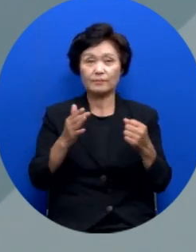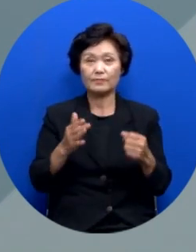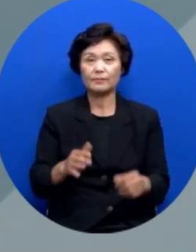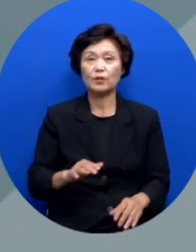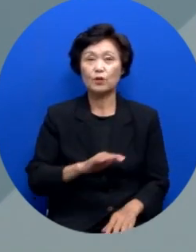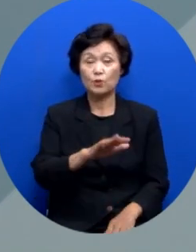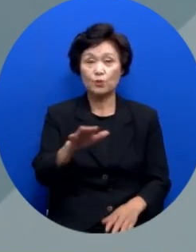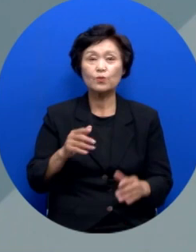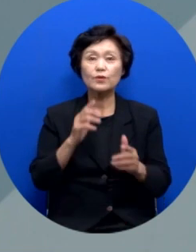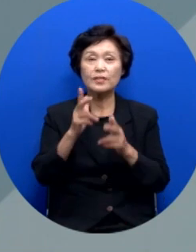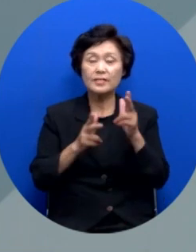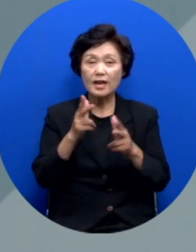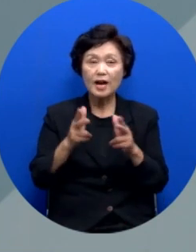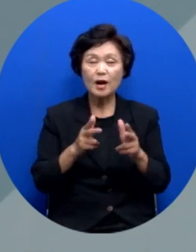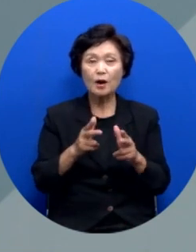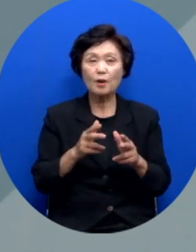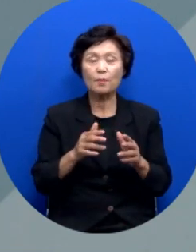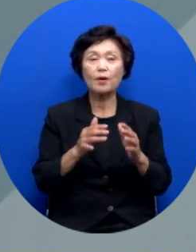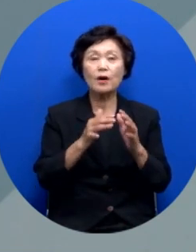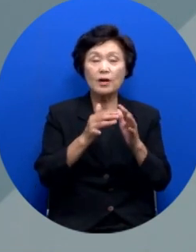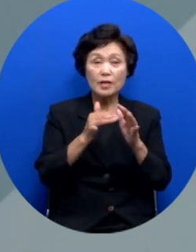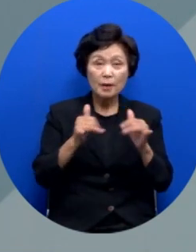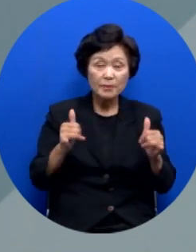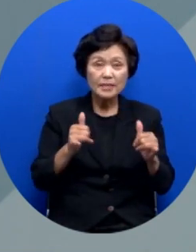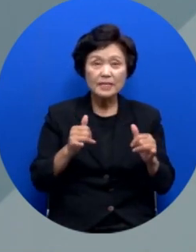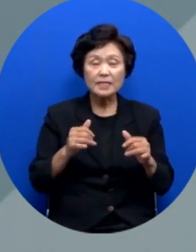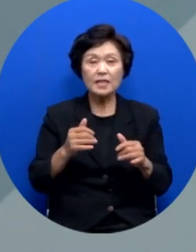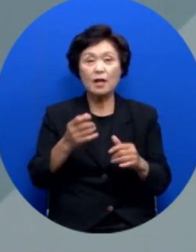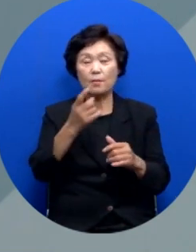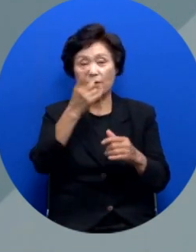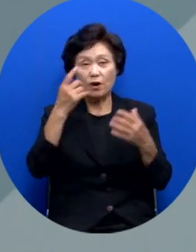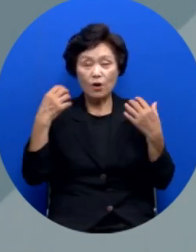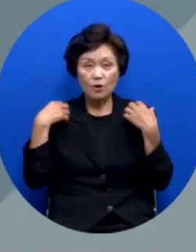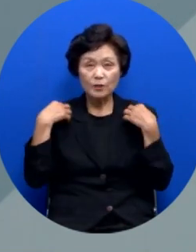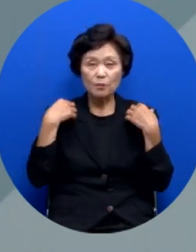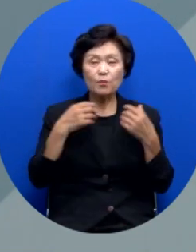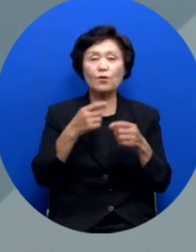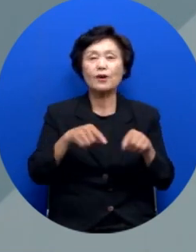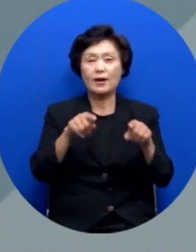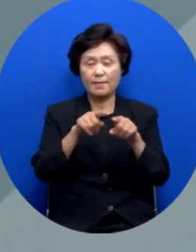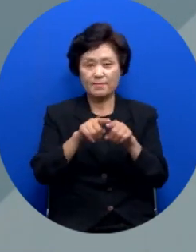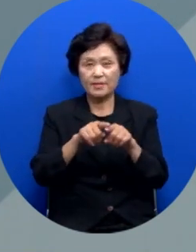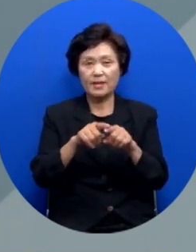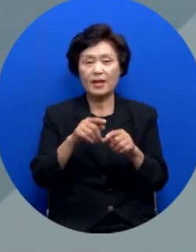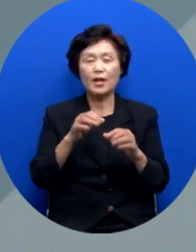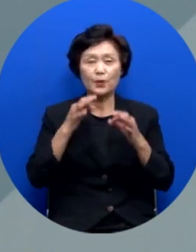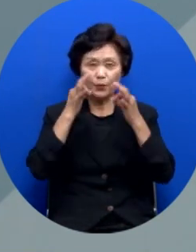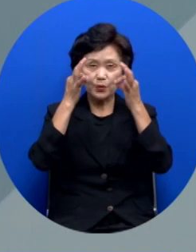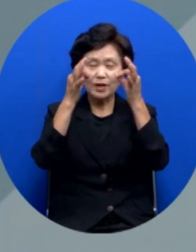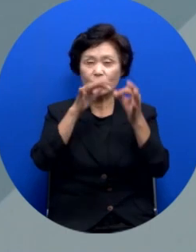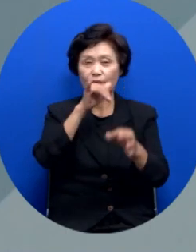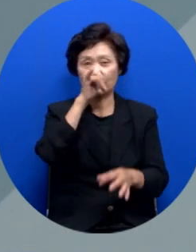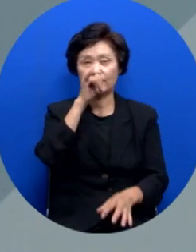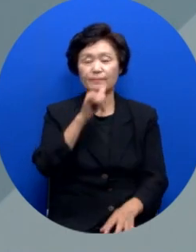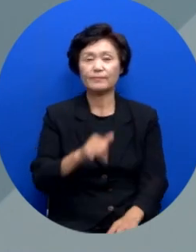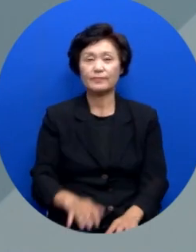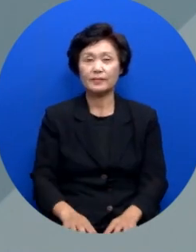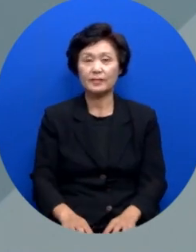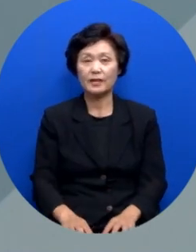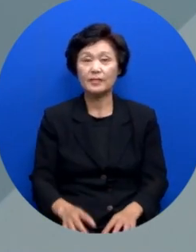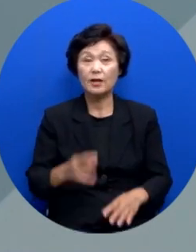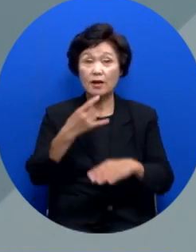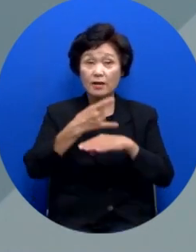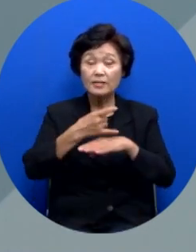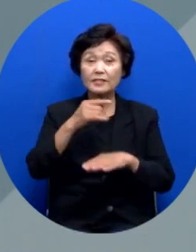의성미래교육지구사업은 민관학이 협력해서 그 지역 생태계를 조성하려고 함께 노력을 하고 있습니다. 저희